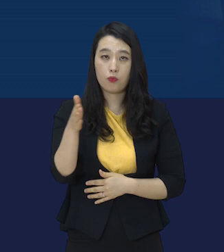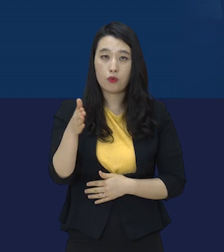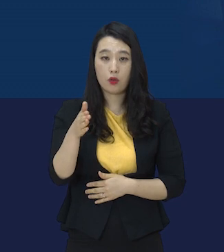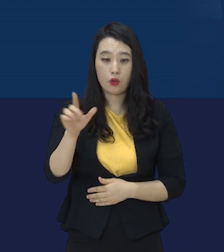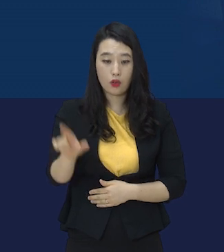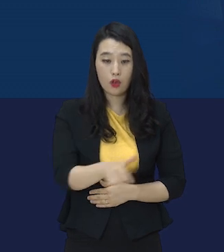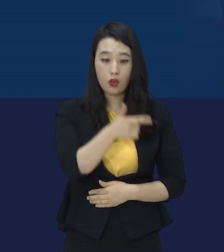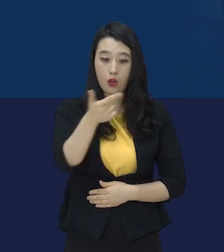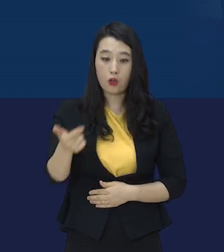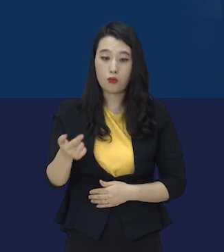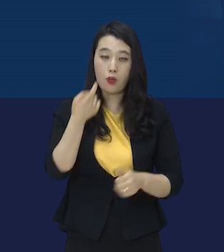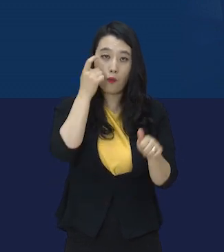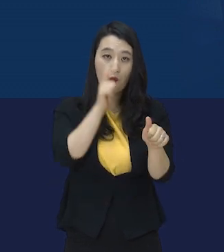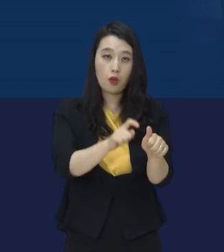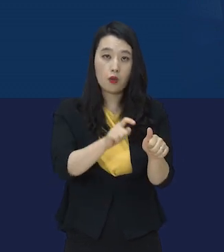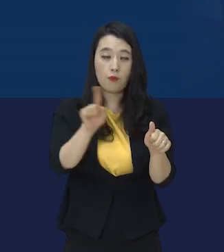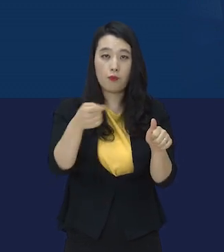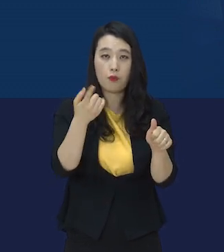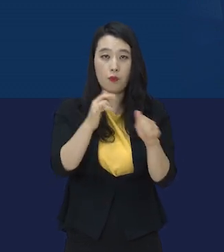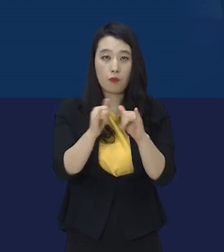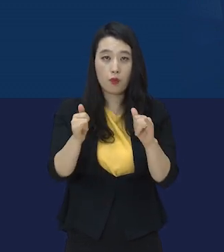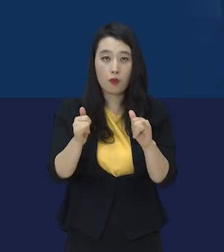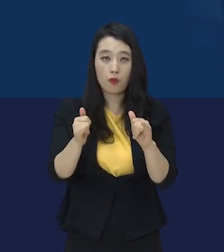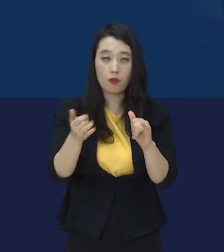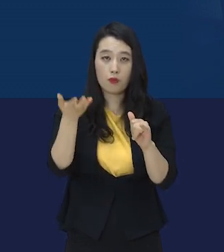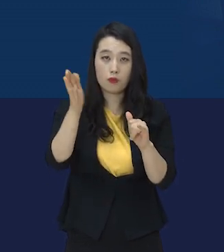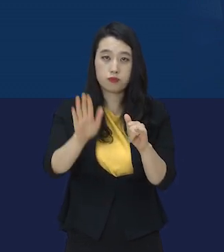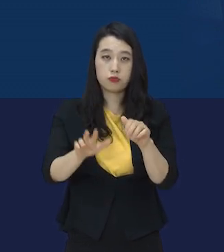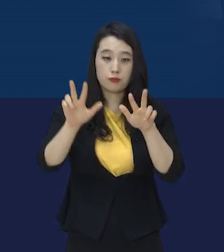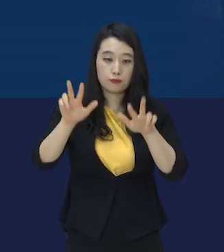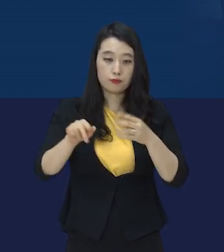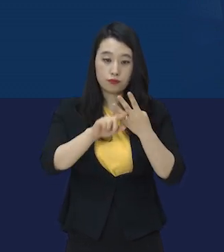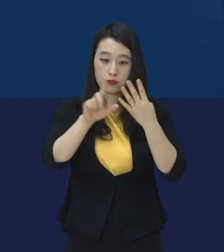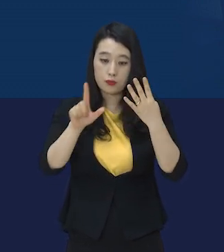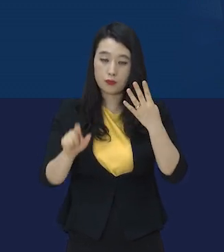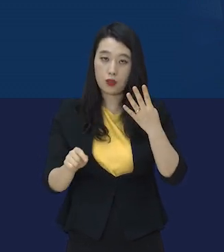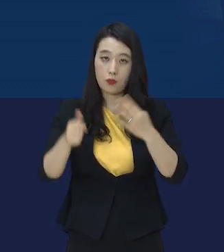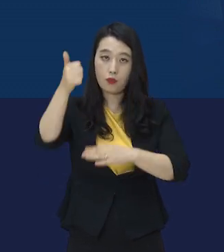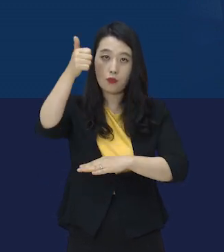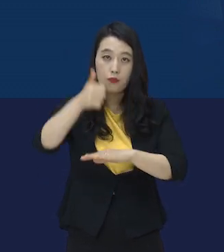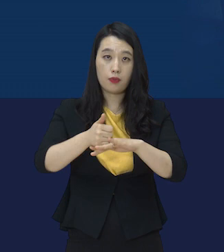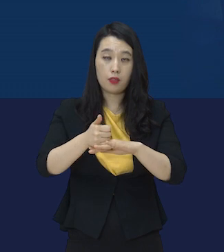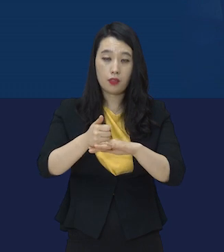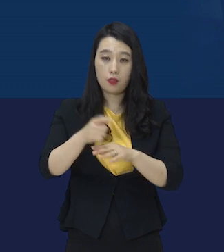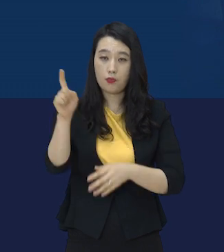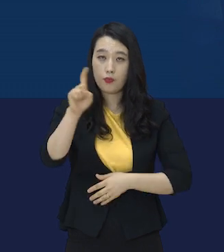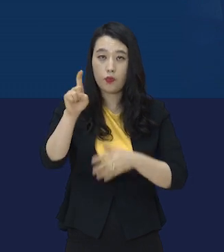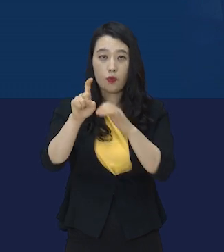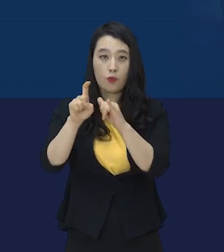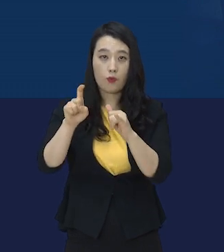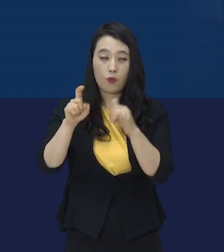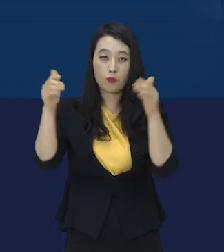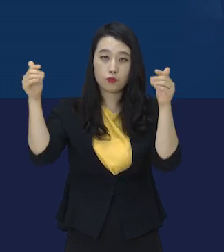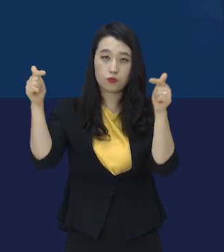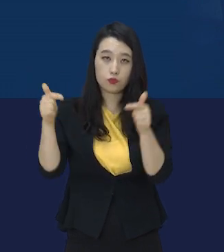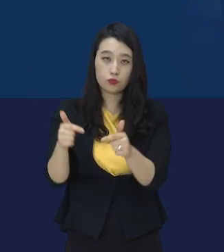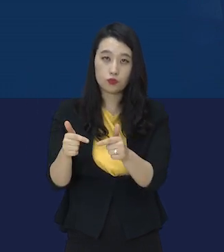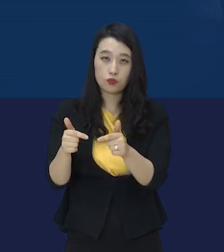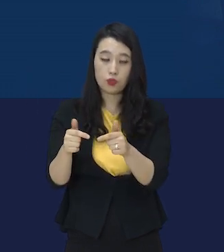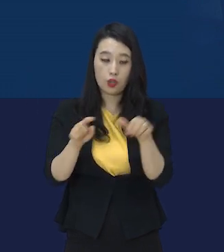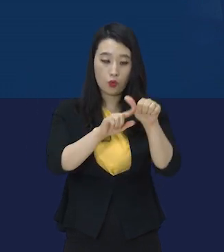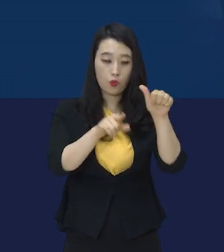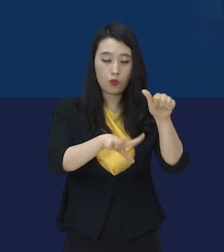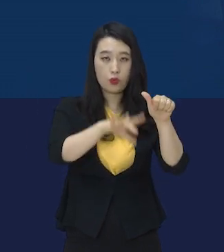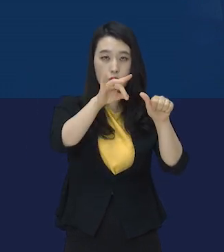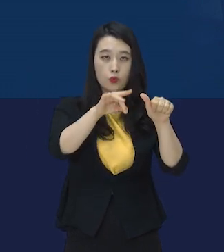신규 확진자 수는 사회적 거리두기 이후인 4월 말한 자리 숫자로 줄었다가 5월 초